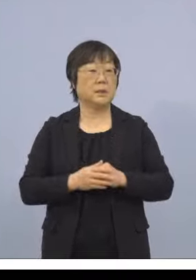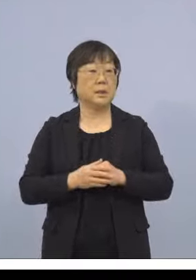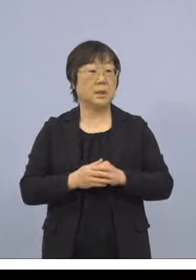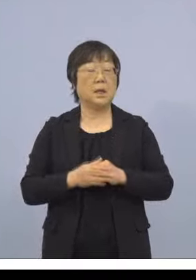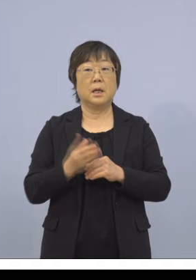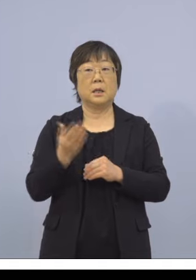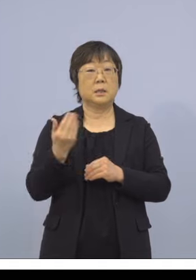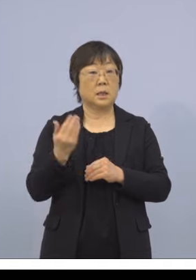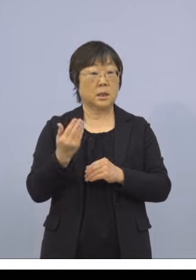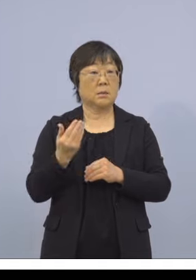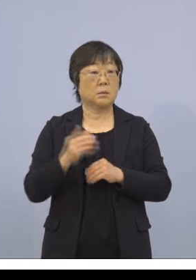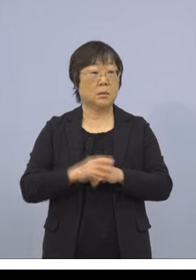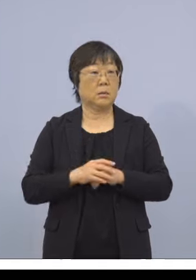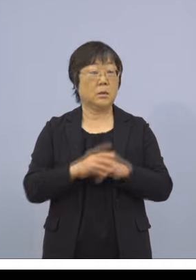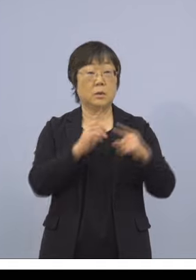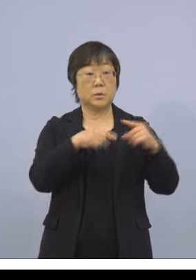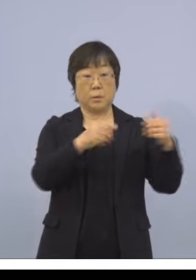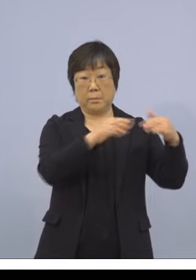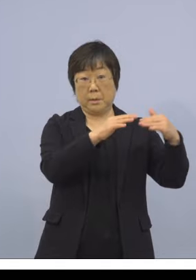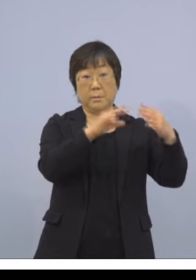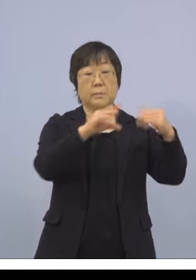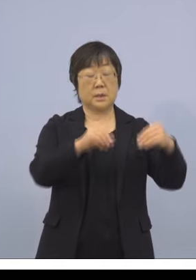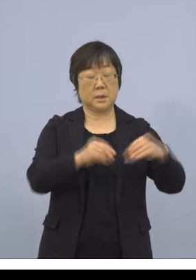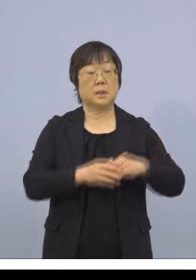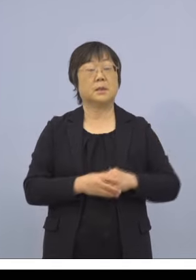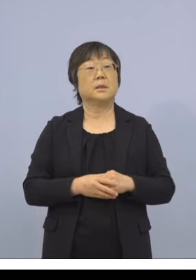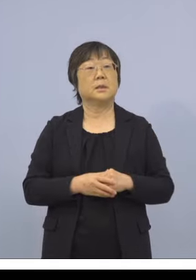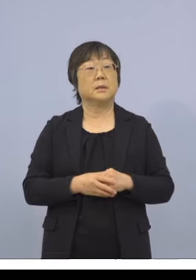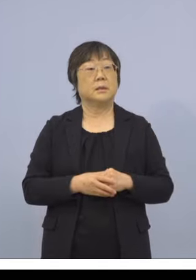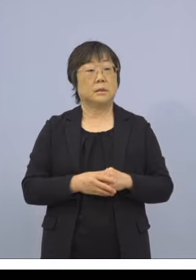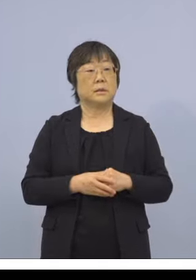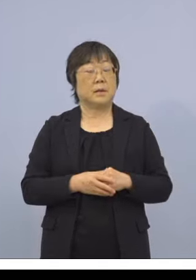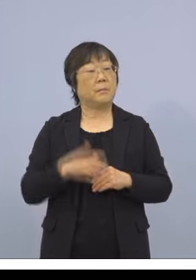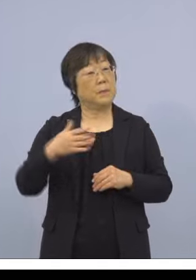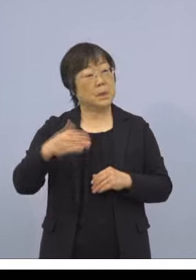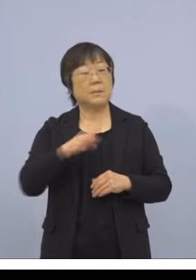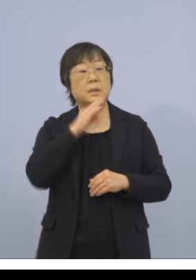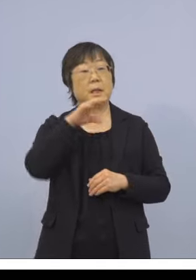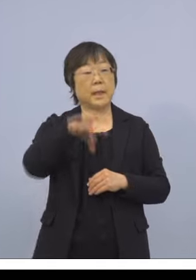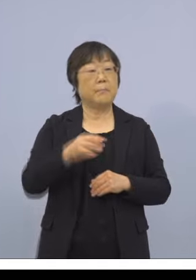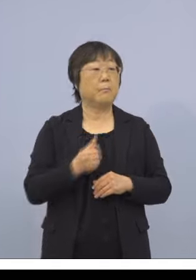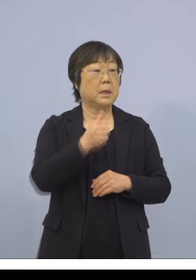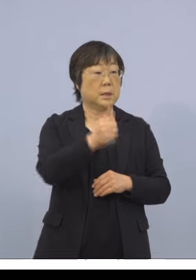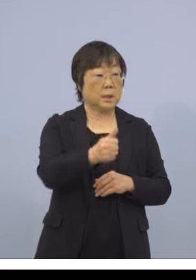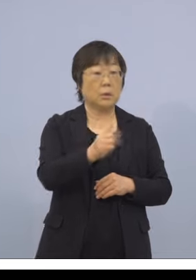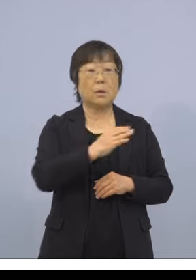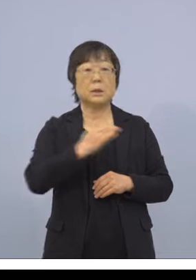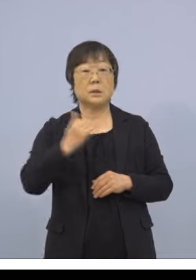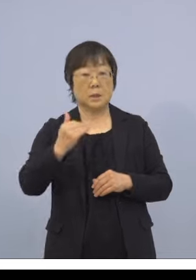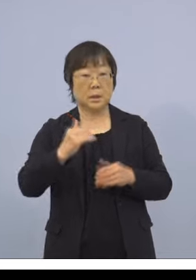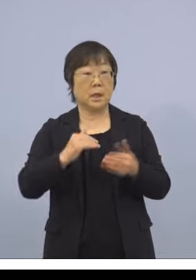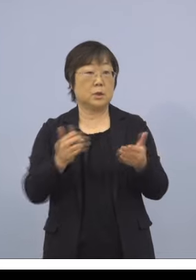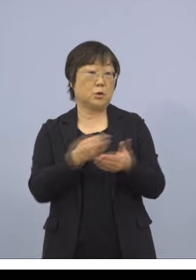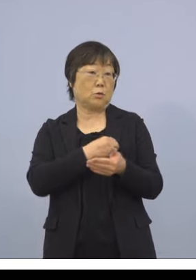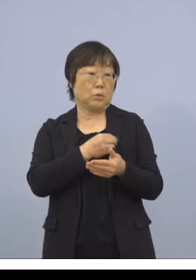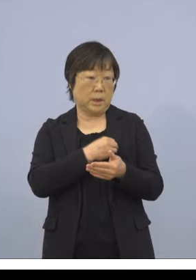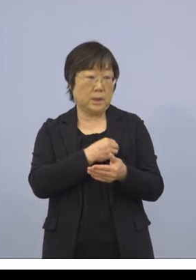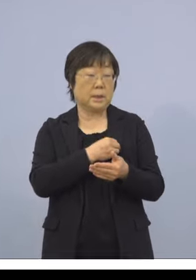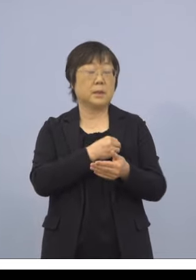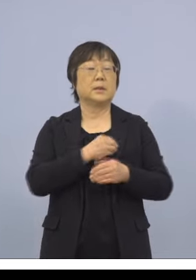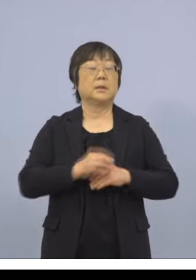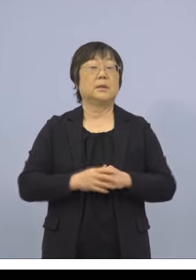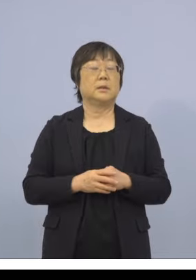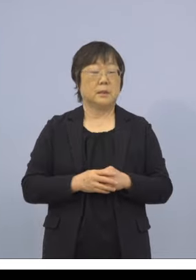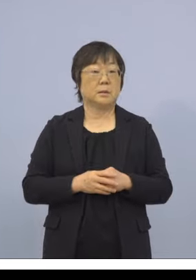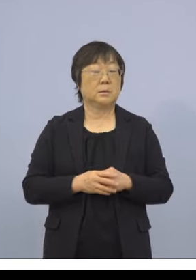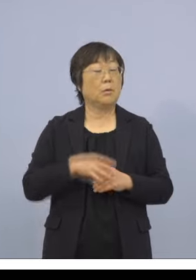先ほども町議でも述べましたが、まだまだ現場に行かれた私どもの県の皆様